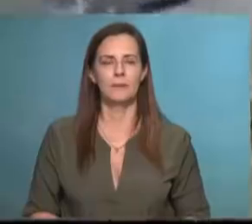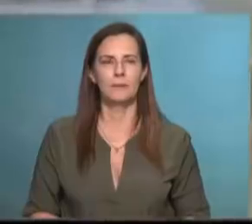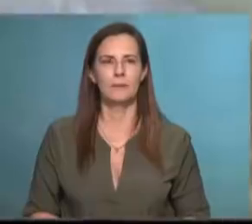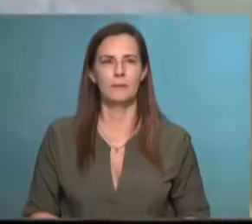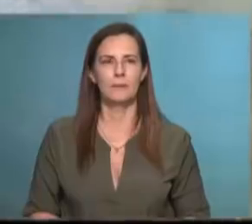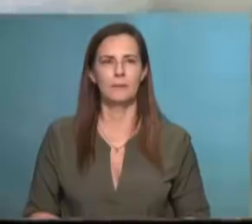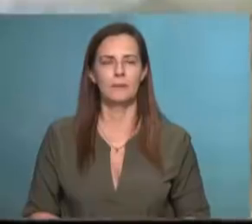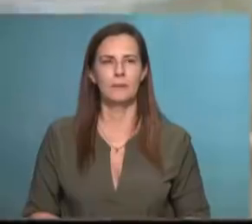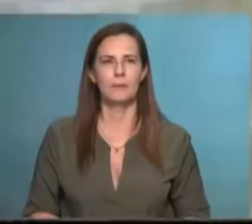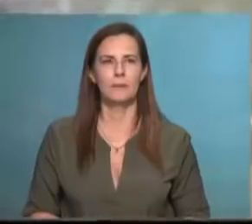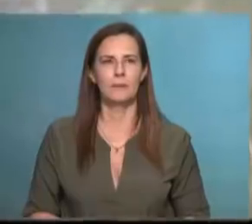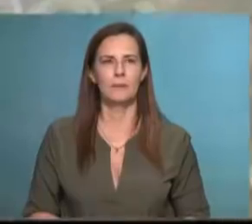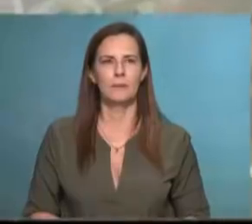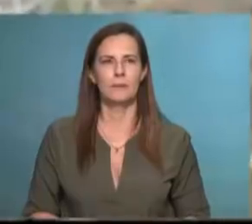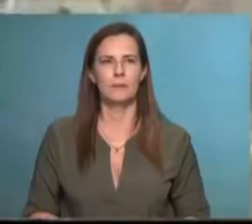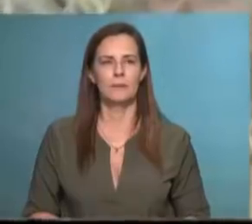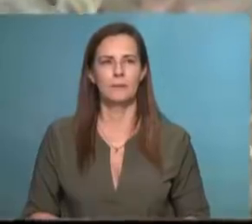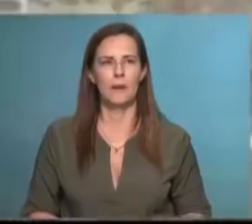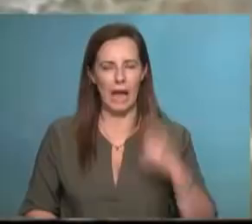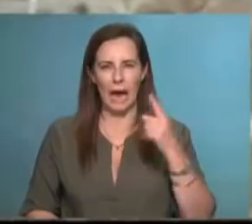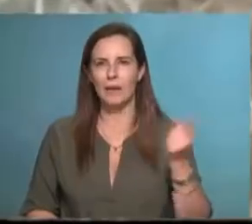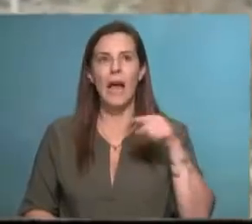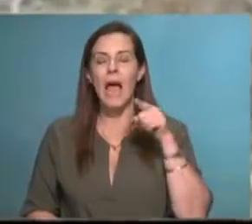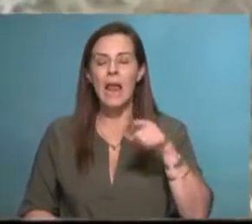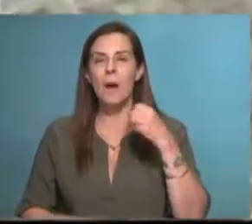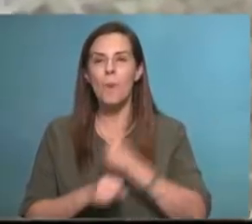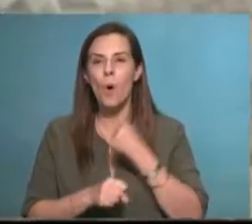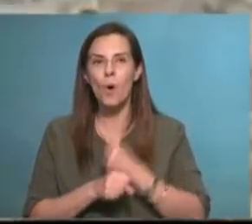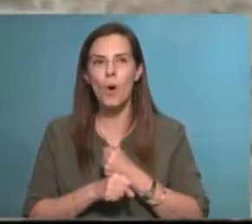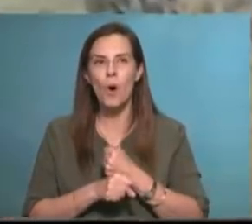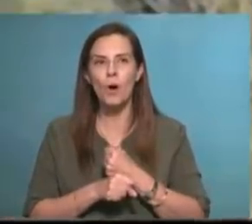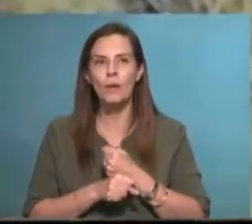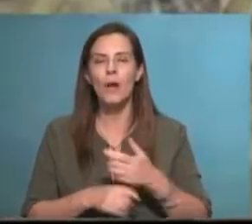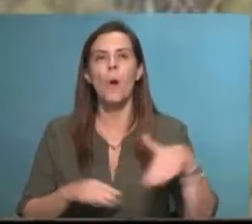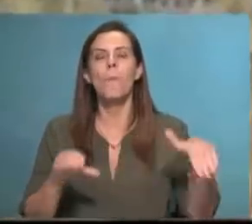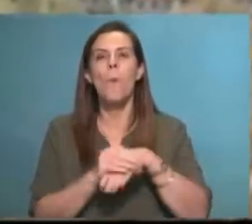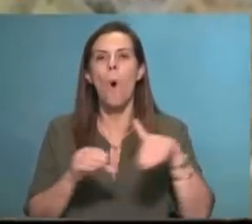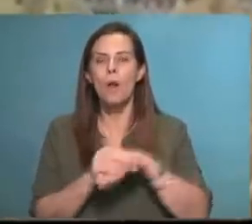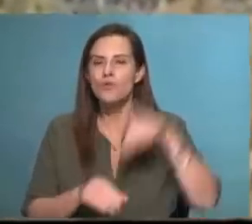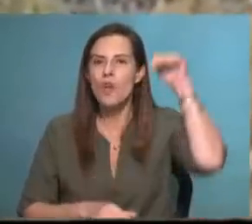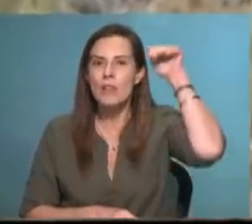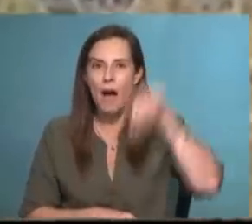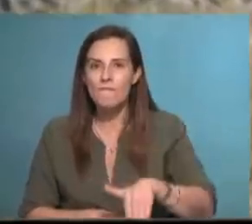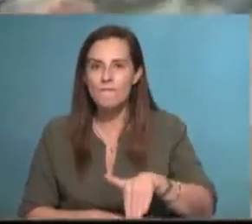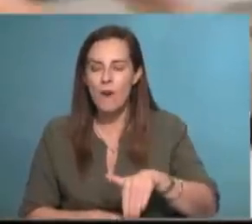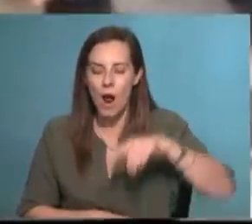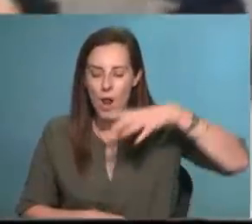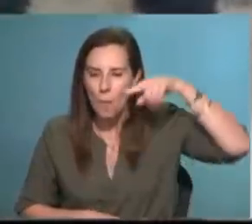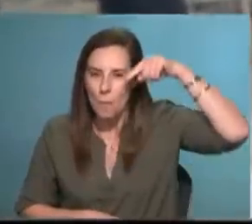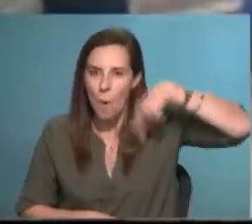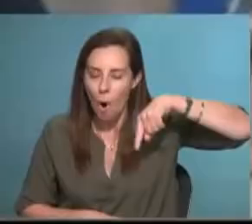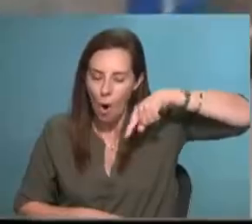כן, כן. הנה, אחד יצא החוצה. אלה הפעולות שסיימו את חילוצו של פועל שני שנפל אחר הצהריים לבור ספיגה בעומק